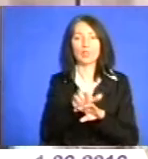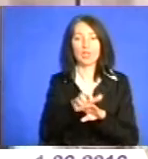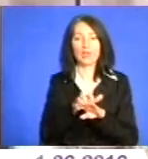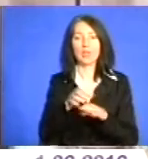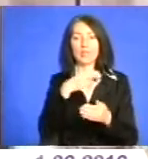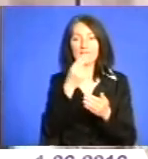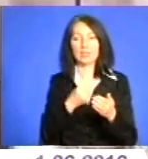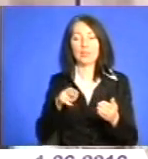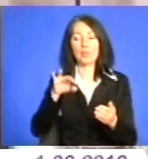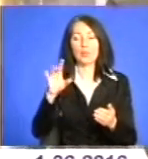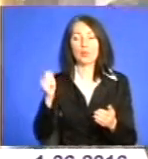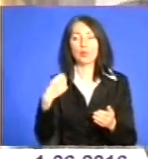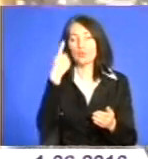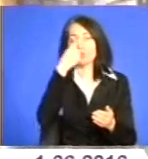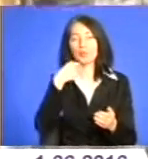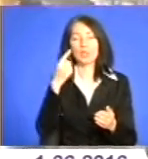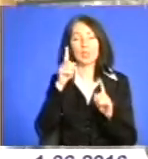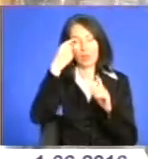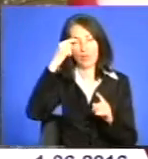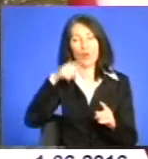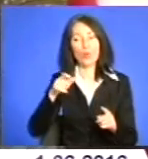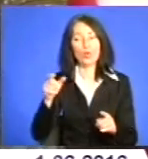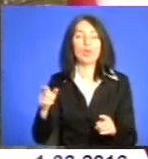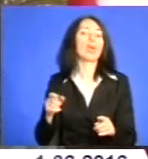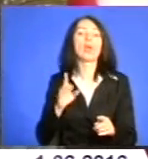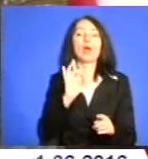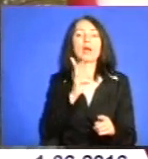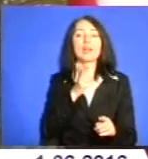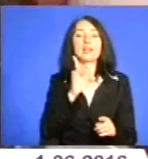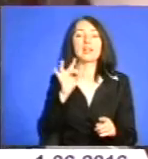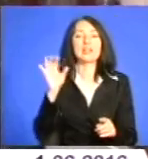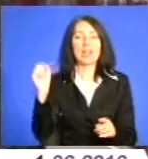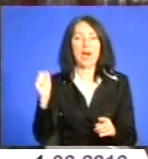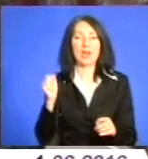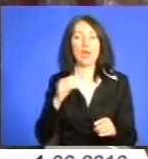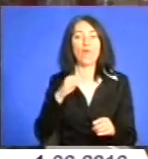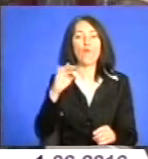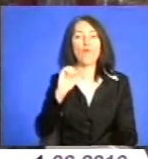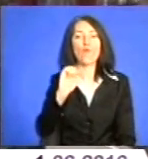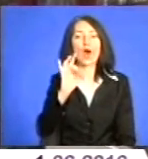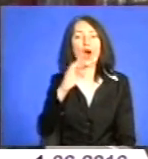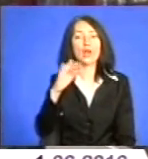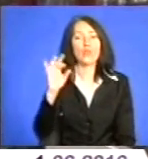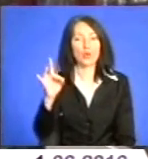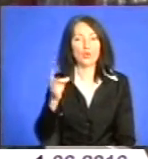відомих особистостей. Кришталеві, фарфорові і срібла. У цій кружці приблизно